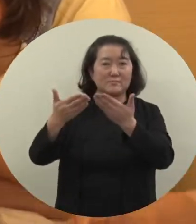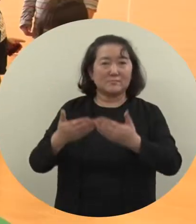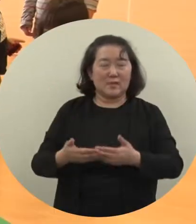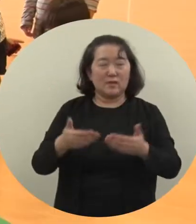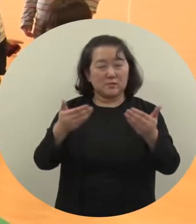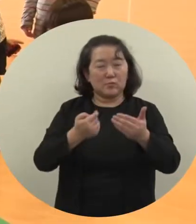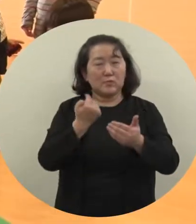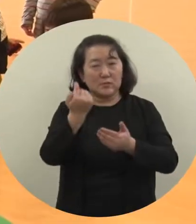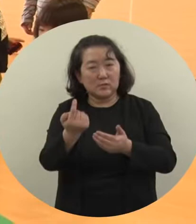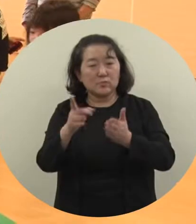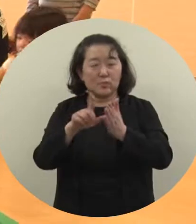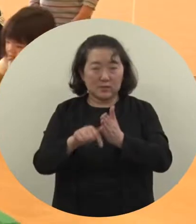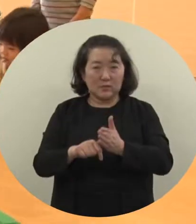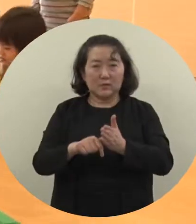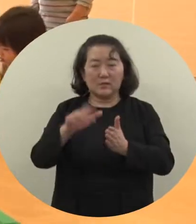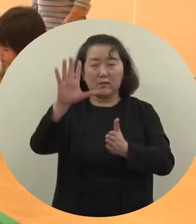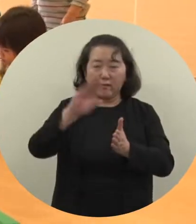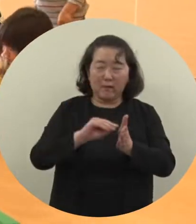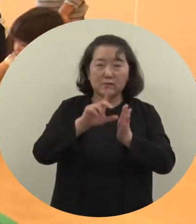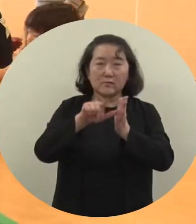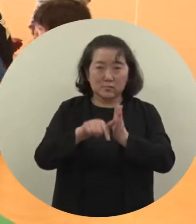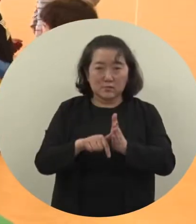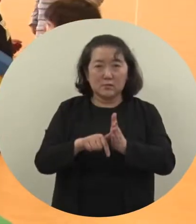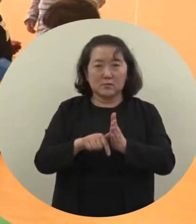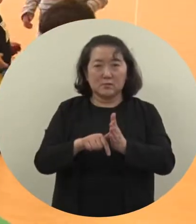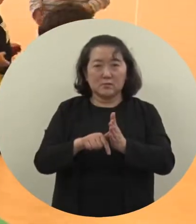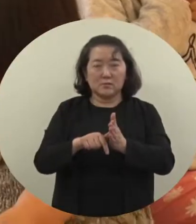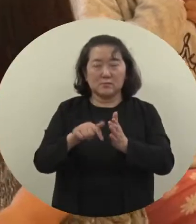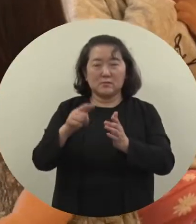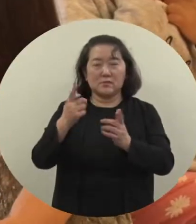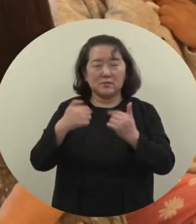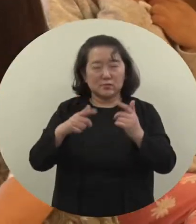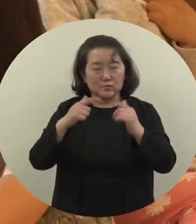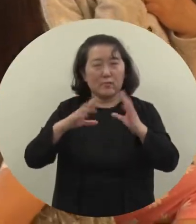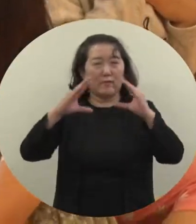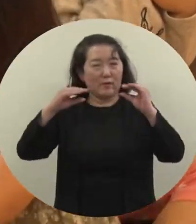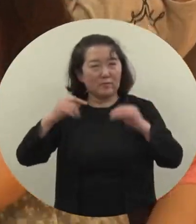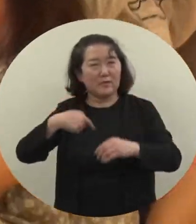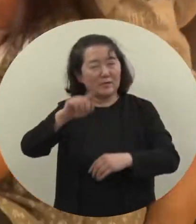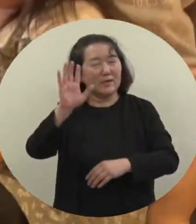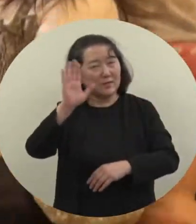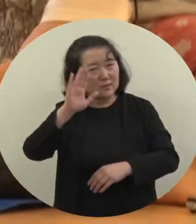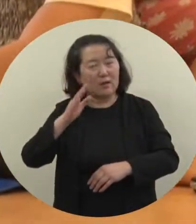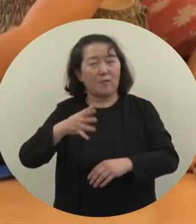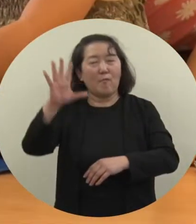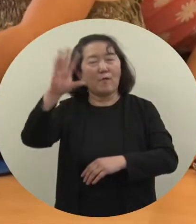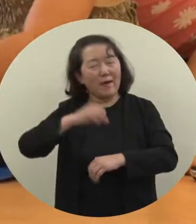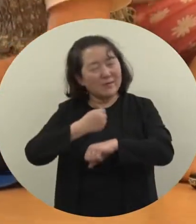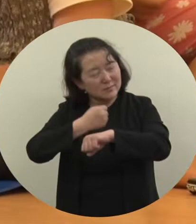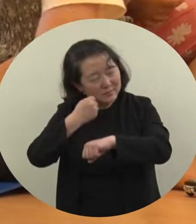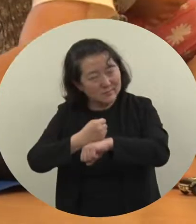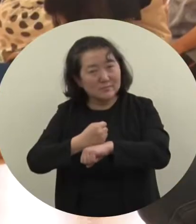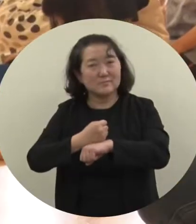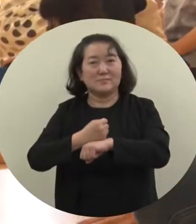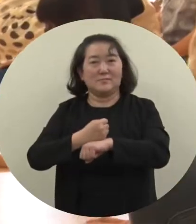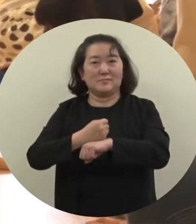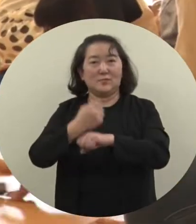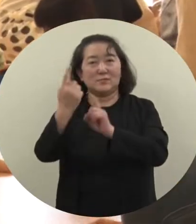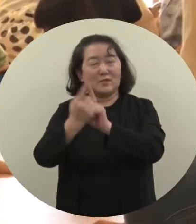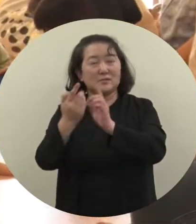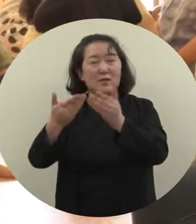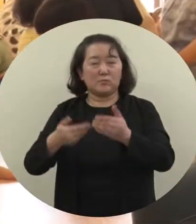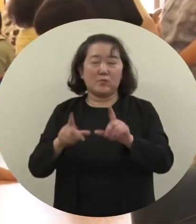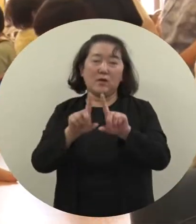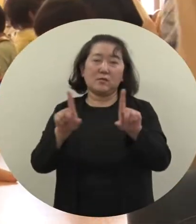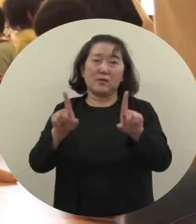ました。仕事に行くとき、帰ってくるとき、先生たちが笑顔で行ってらっしゃい、お帰りなさいと声をかけてくれ